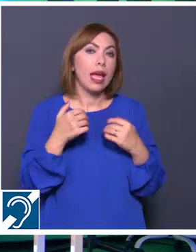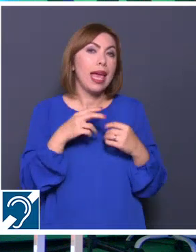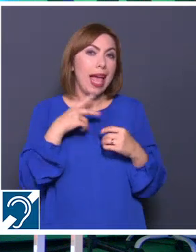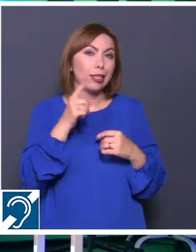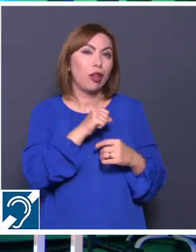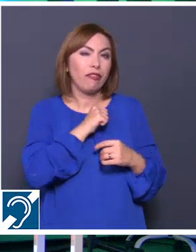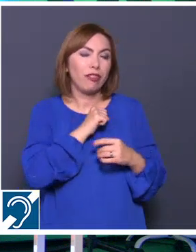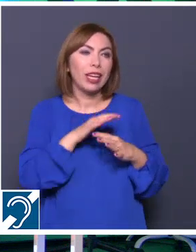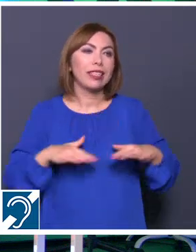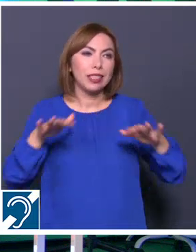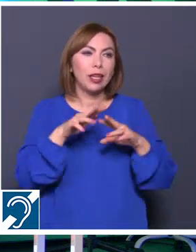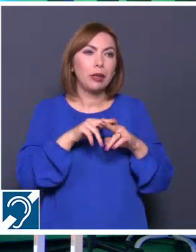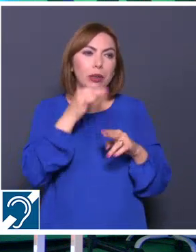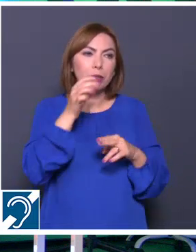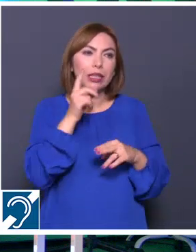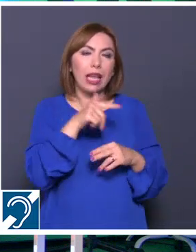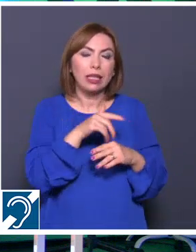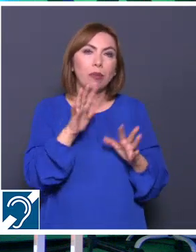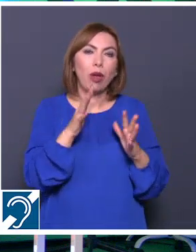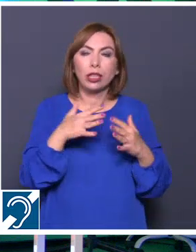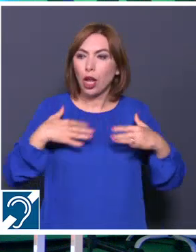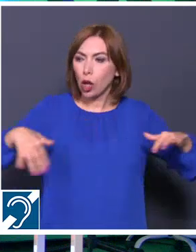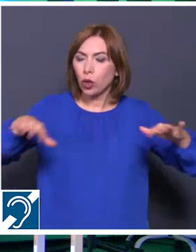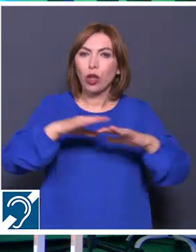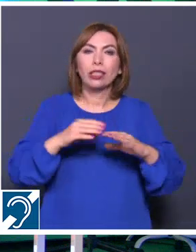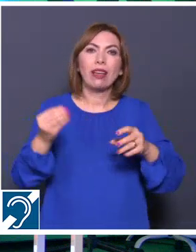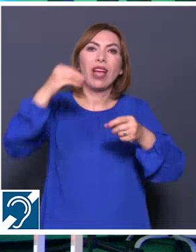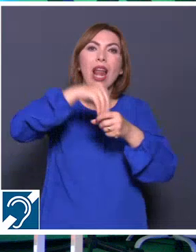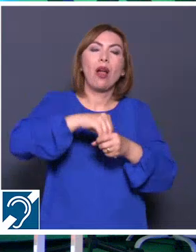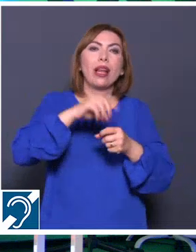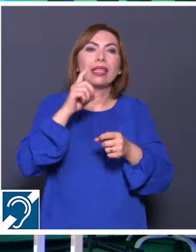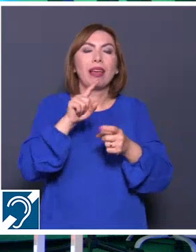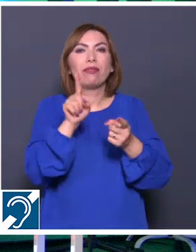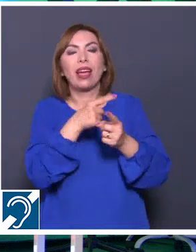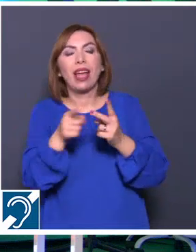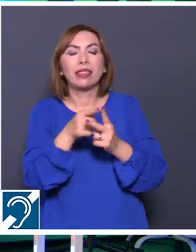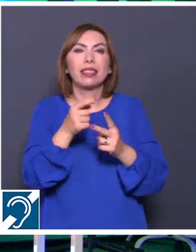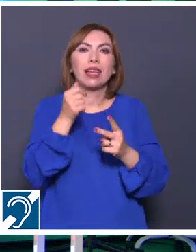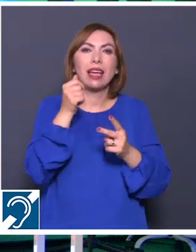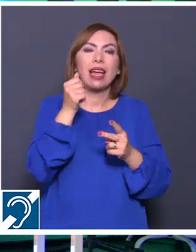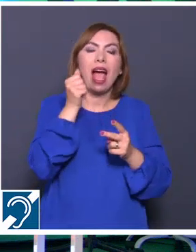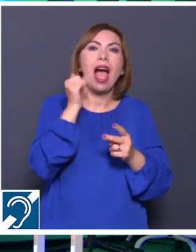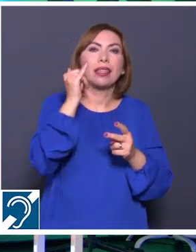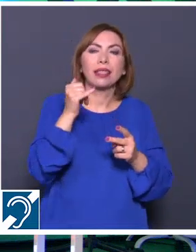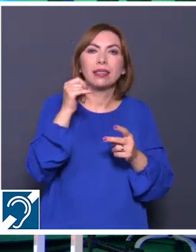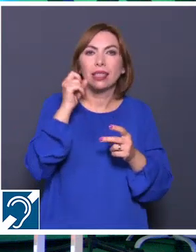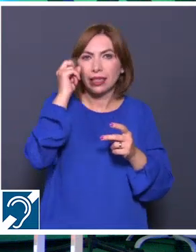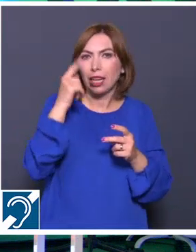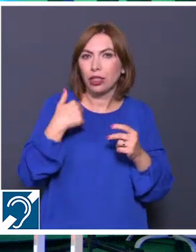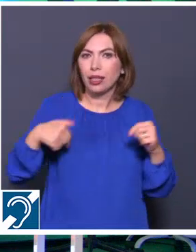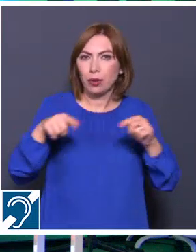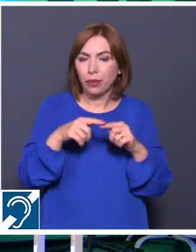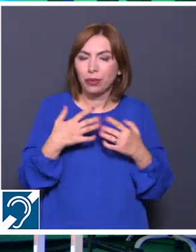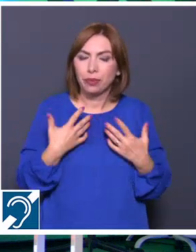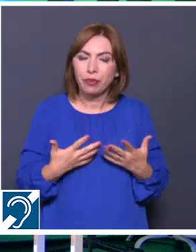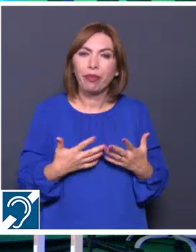frică în general, cum zicea și Dan, că la un moment dat cu toți o să fim înlocuiți de variante AI ale noastre. Dar nu e chiar așa, pentru